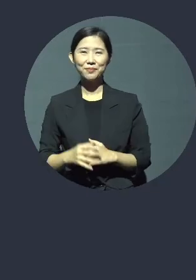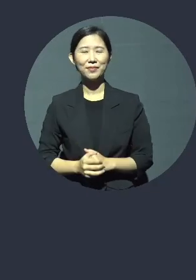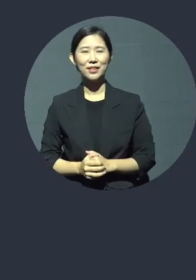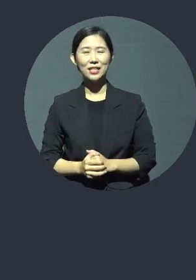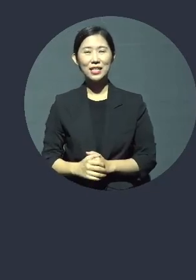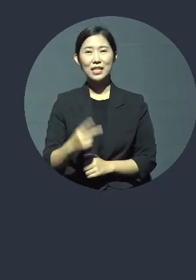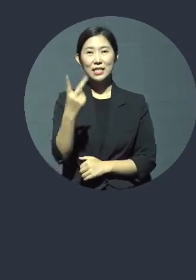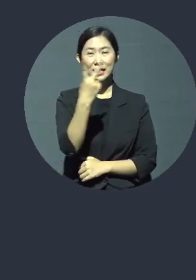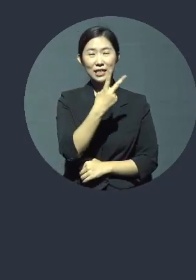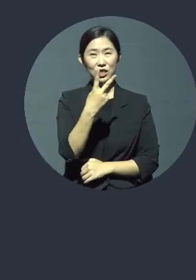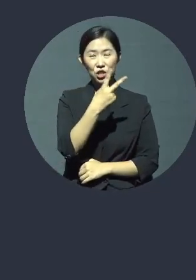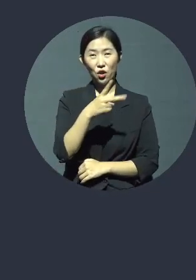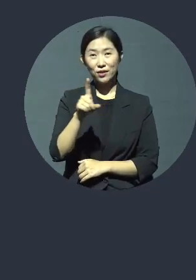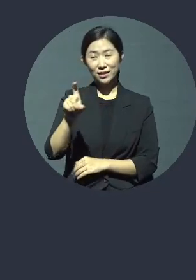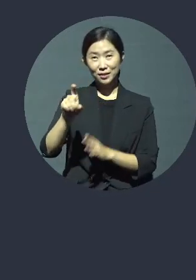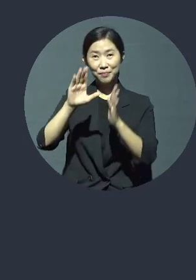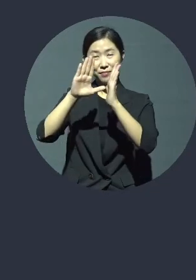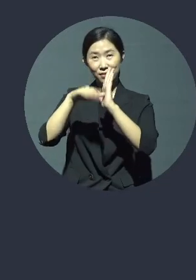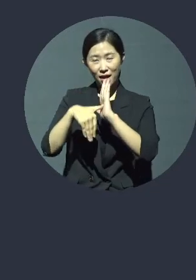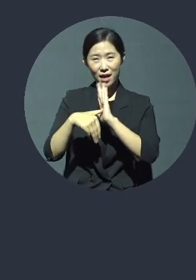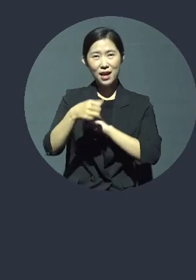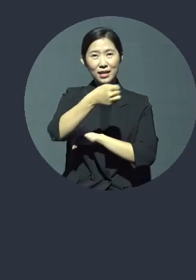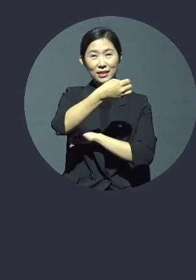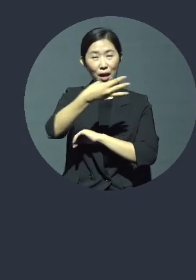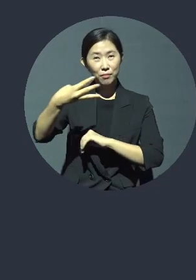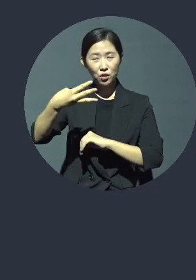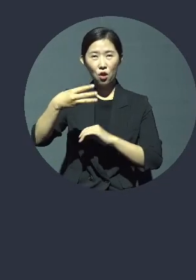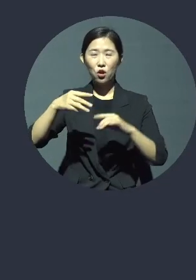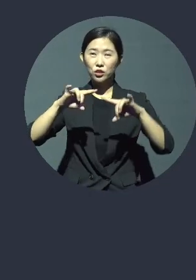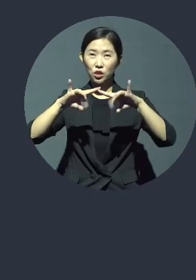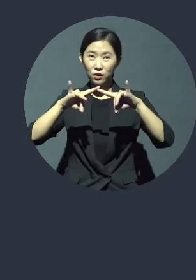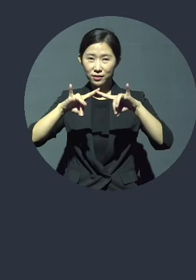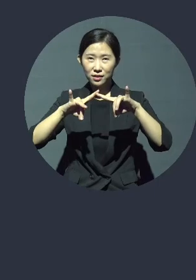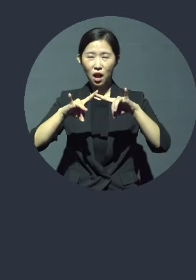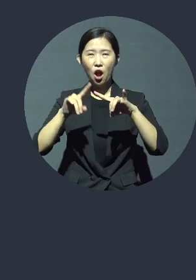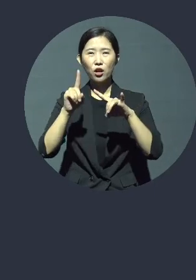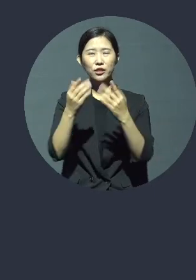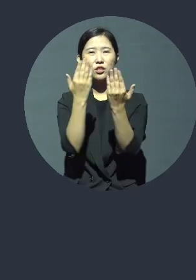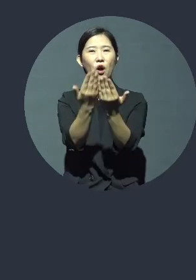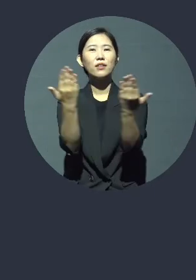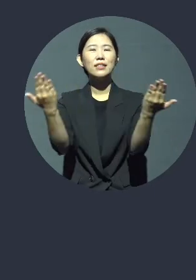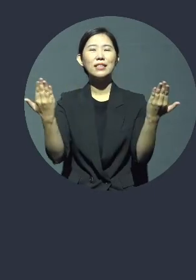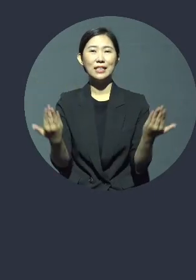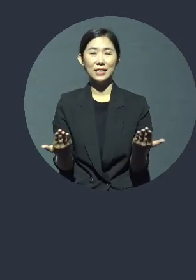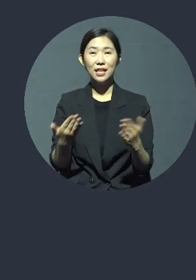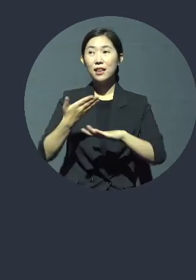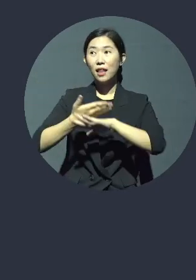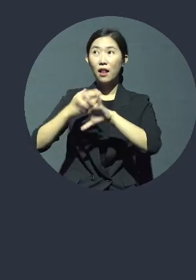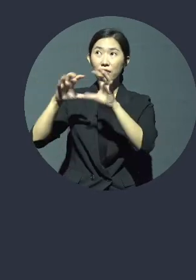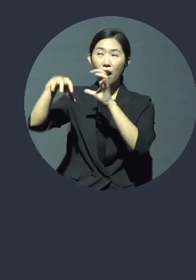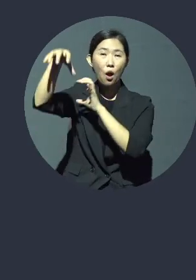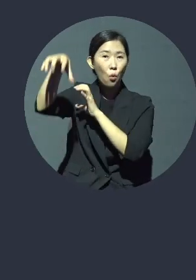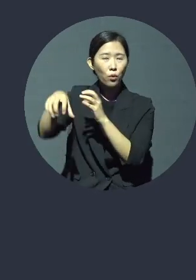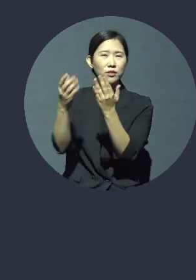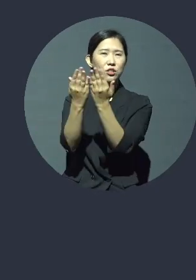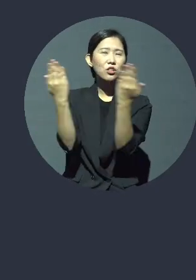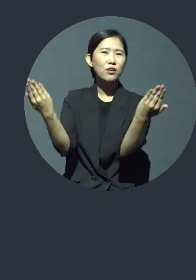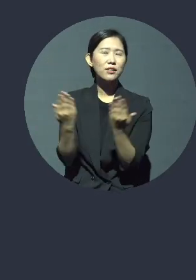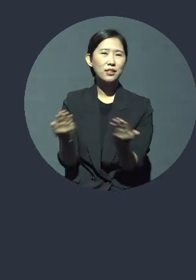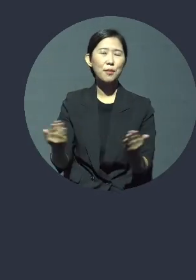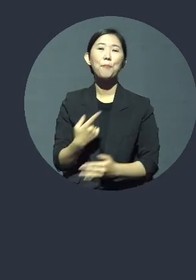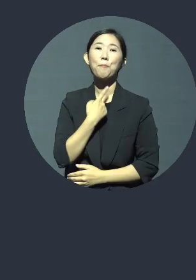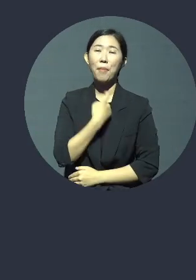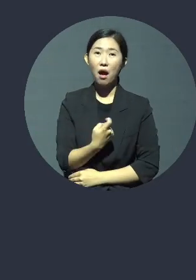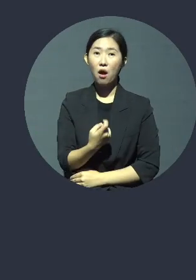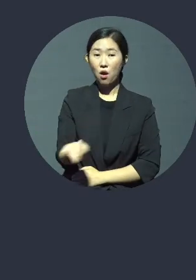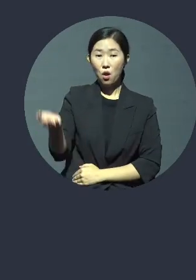전시된 삼성전자 전시회는 어느 곳에도 삼성 제품이 등장하지 않습니다. 삼성의 기술이나 제품을 홍보하는 공간이